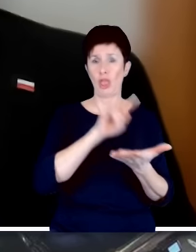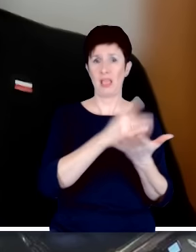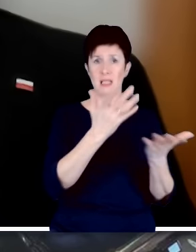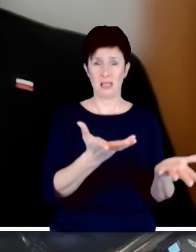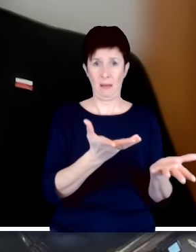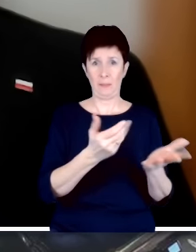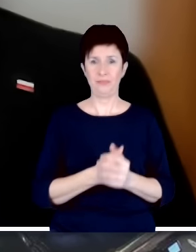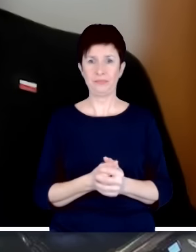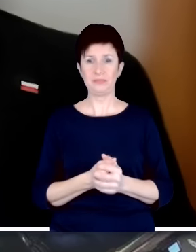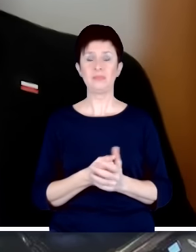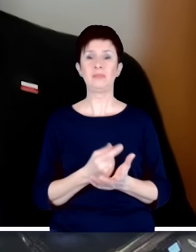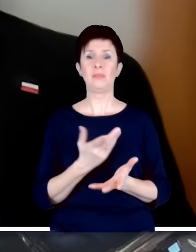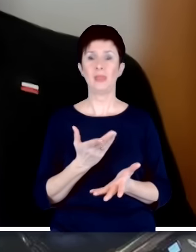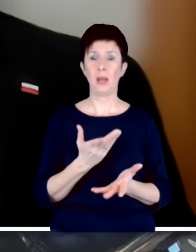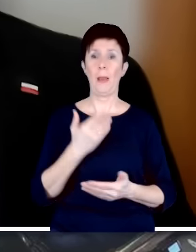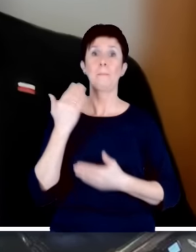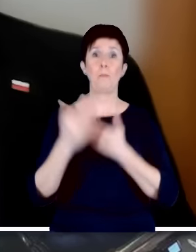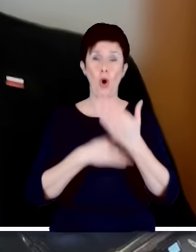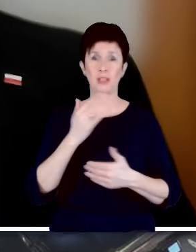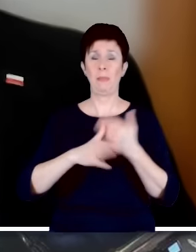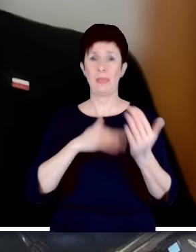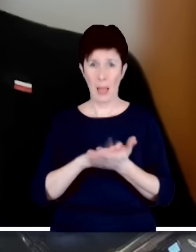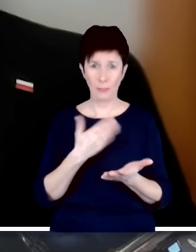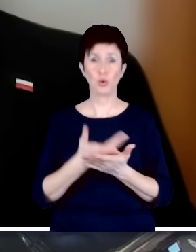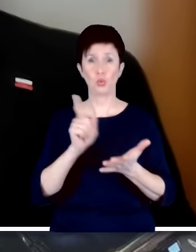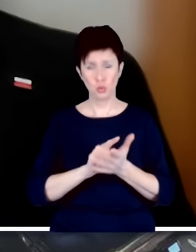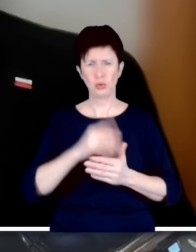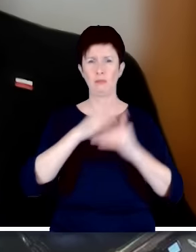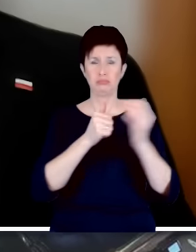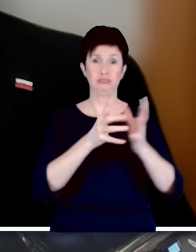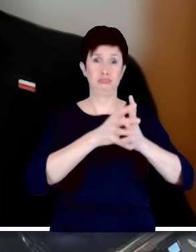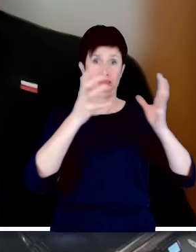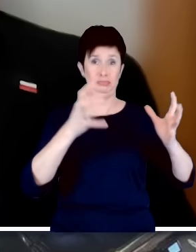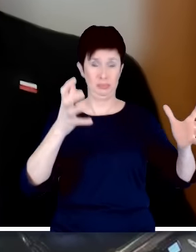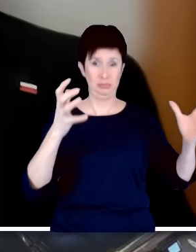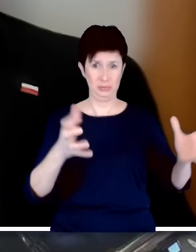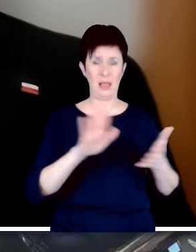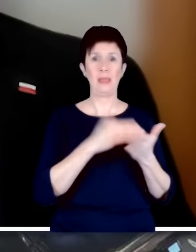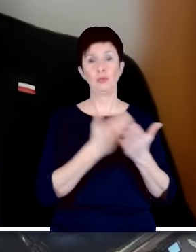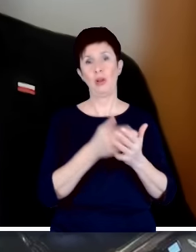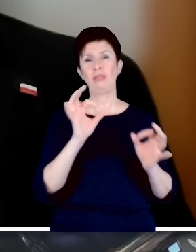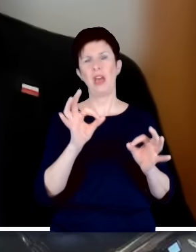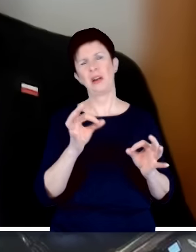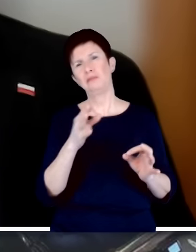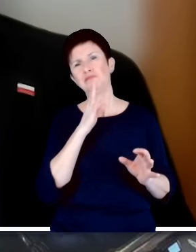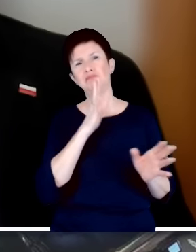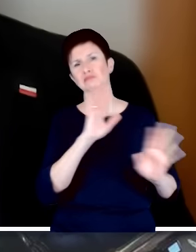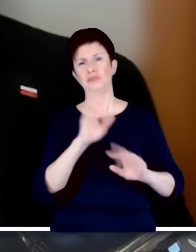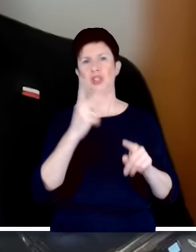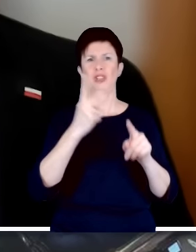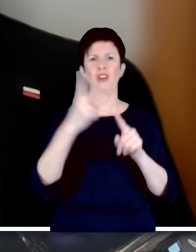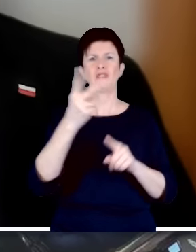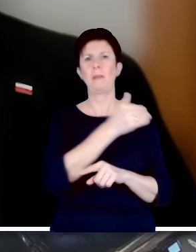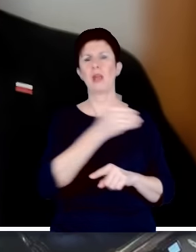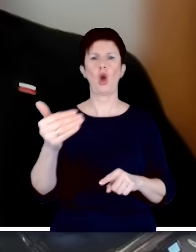potem, kiedy tym ogromnym wysiłkiem byśmy to osiągnęli, zyskałby na przykład przepustowość, teraz ma tam powiedzmy z 22 miliony, 23